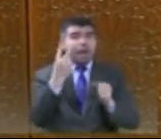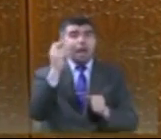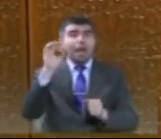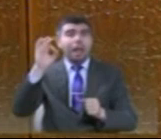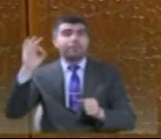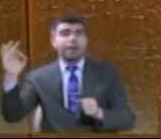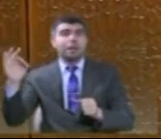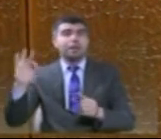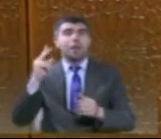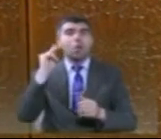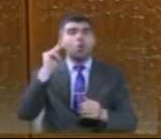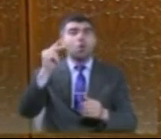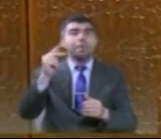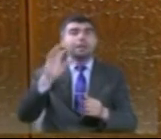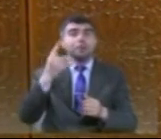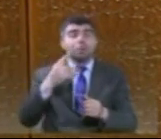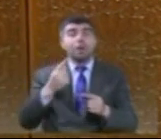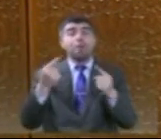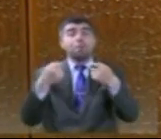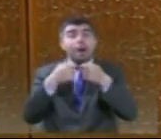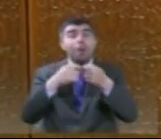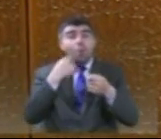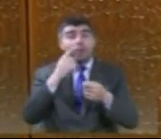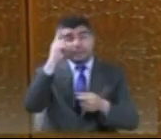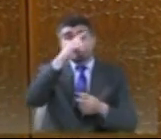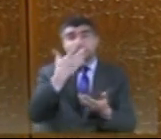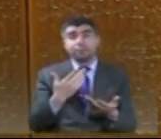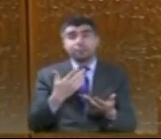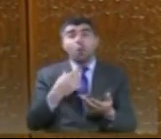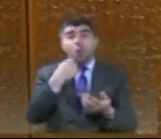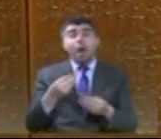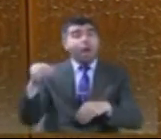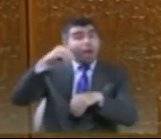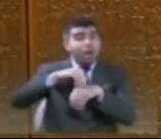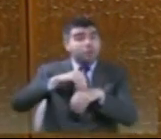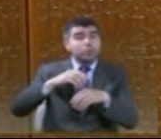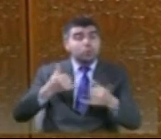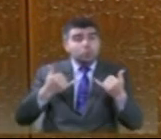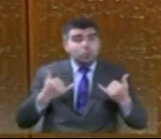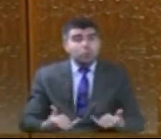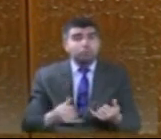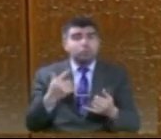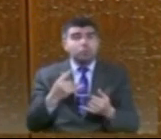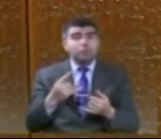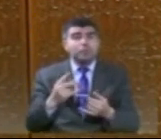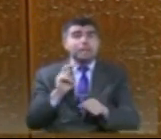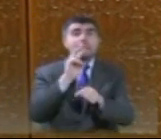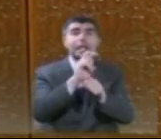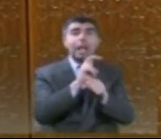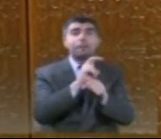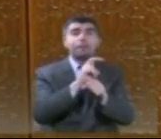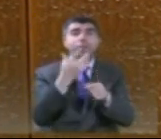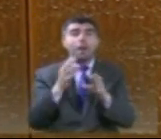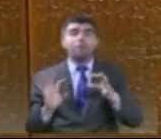وانت عندك خصاص بالعشرات الآلاف ديال الكيلومترات. الآن المقاربة الجديدة هو أن خدينا قرض الاتحاد الأوروبي للشبكة